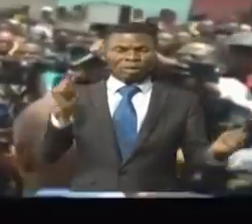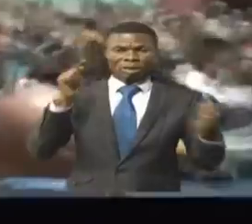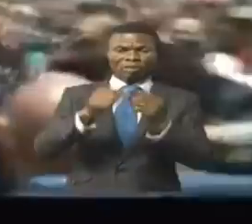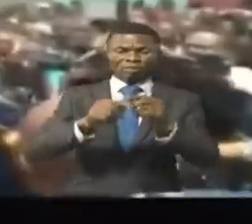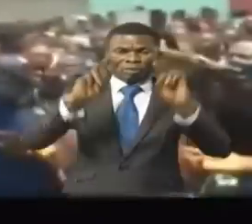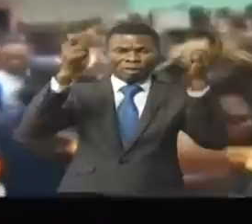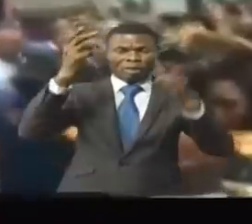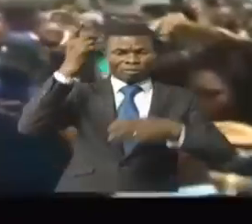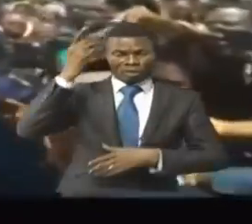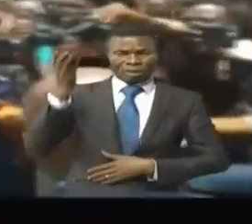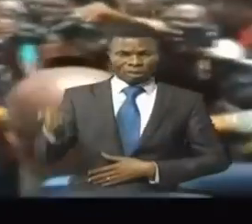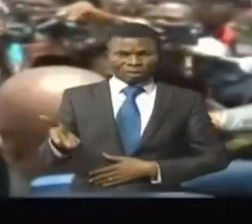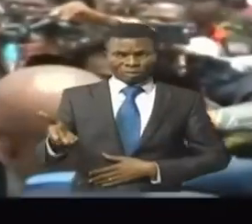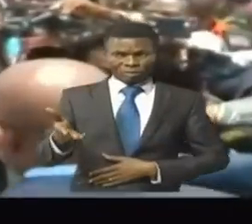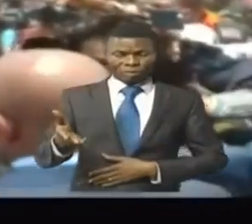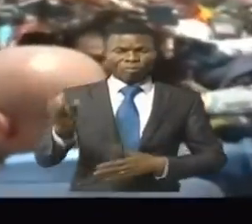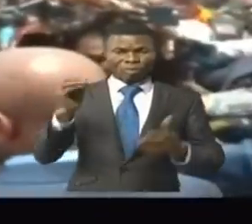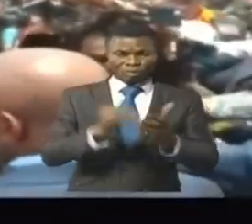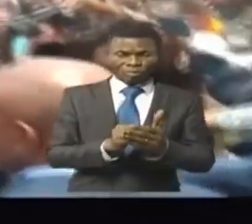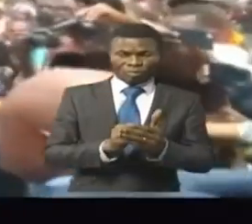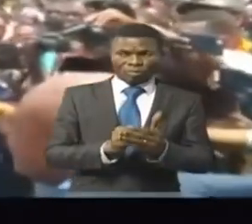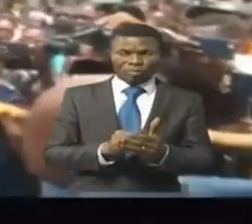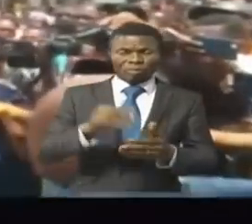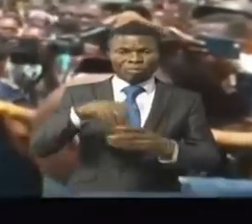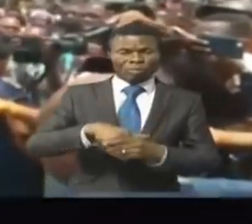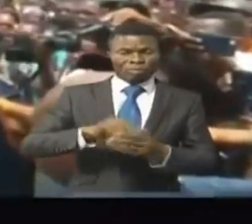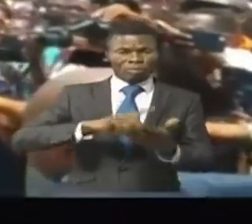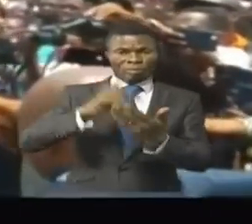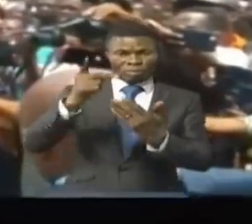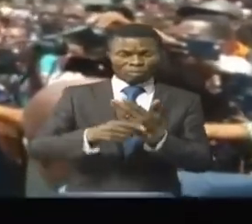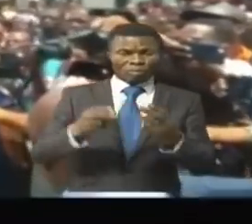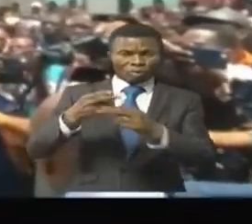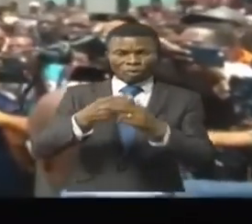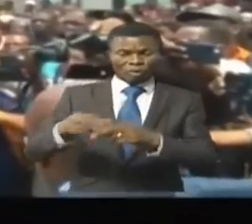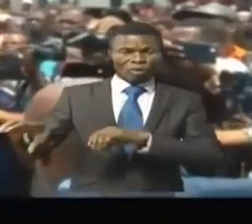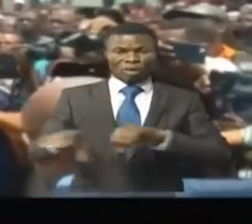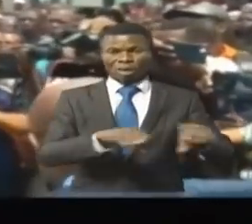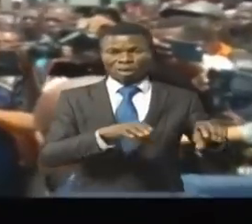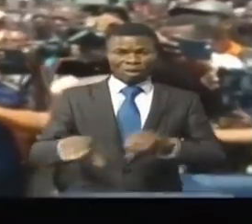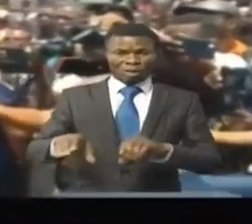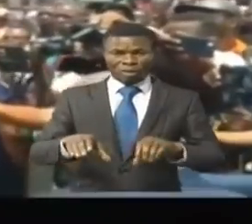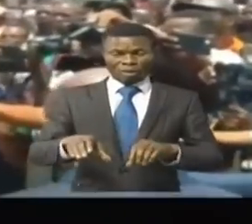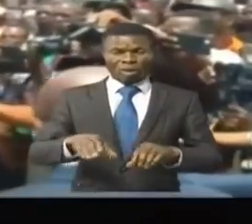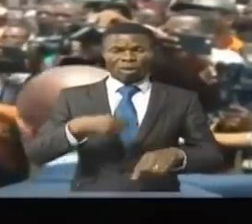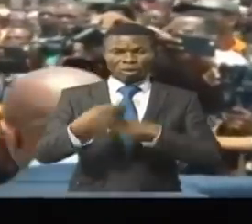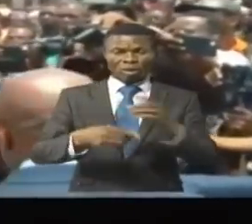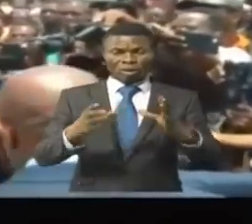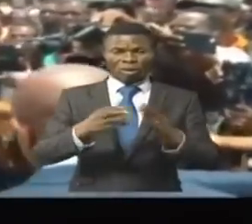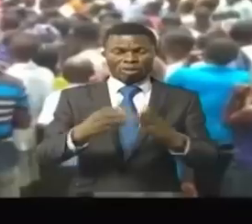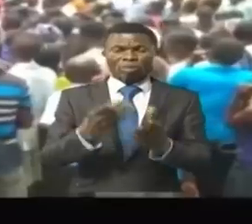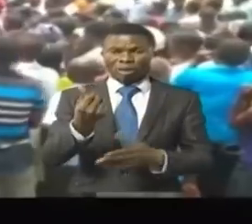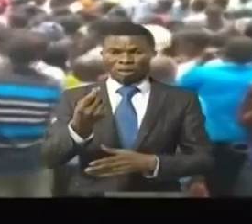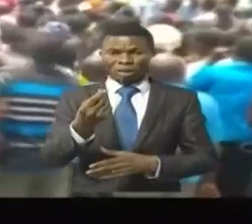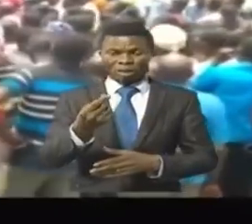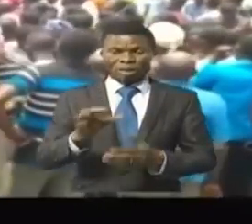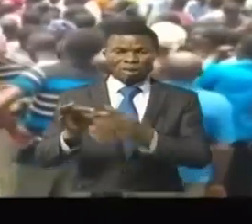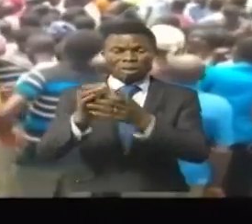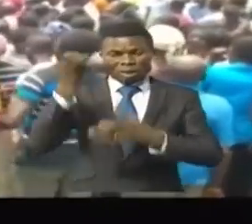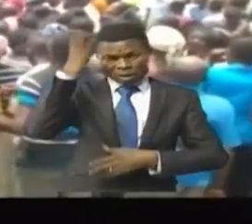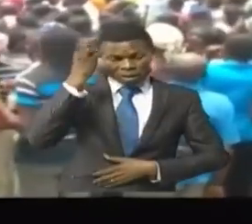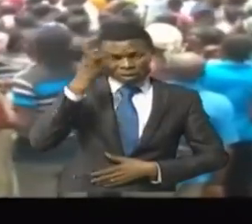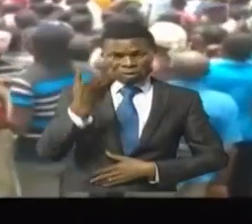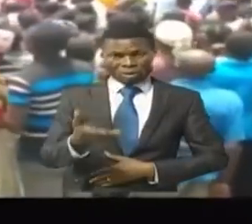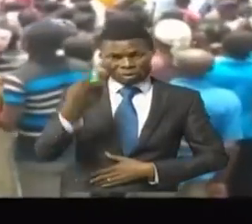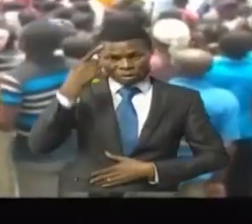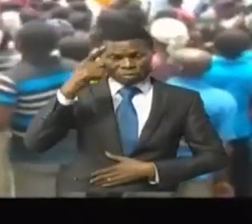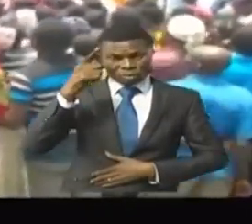zone de consommation. En outre, dans le cadre de suivi des activités menées avec le financement de l'Union européenne pour